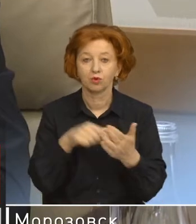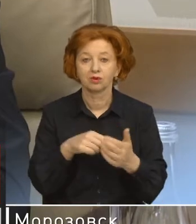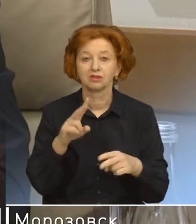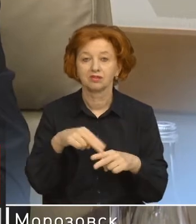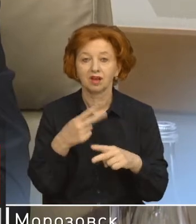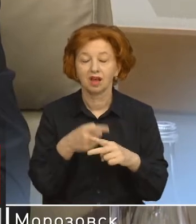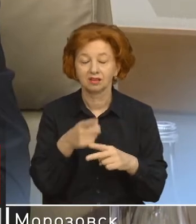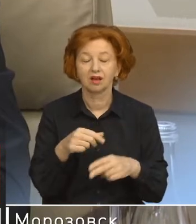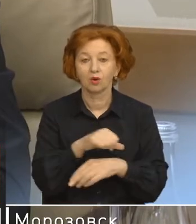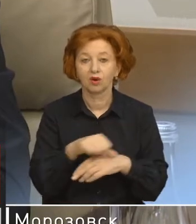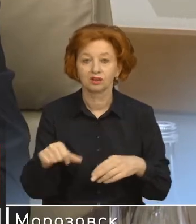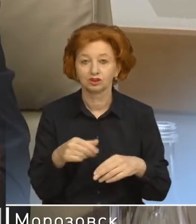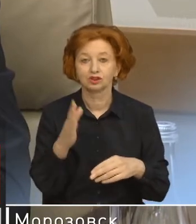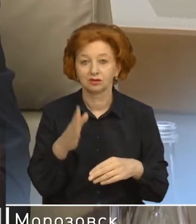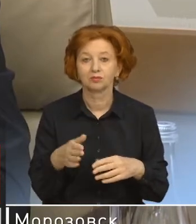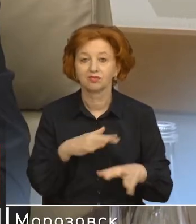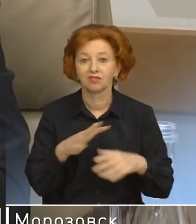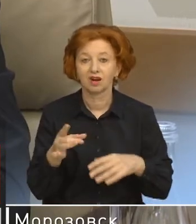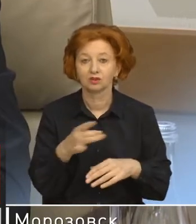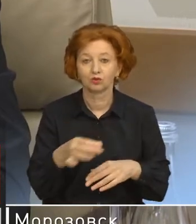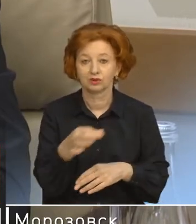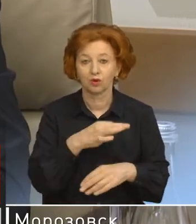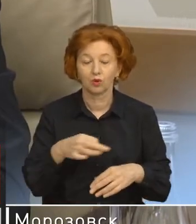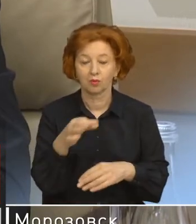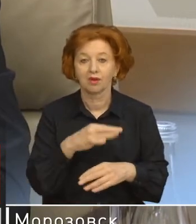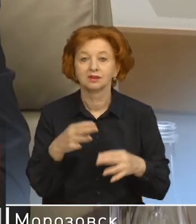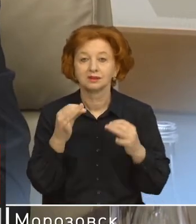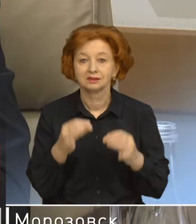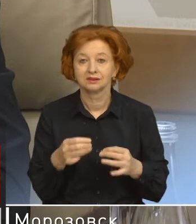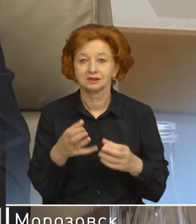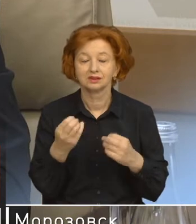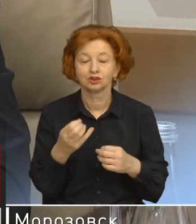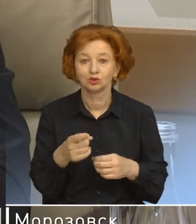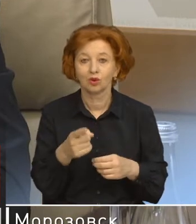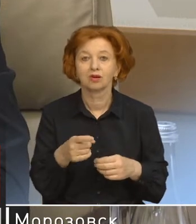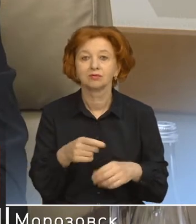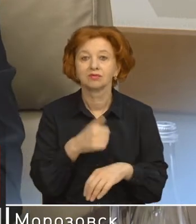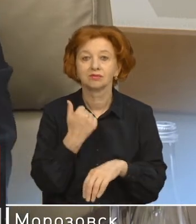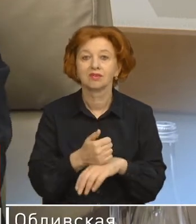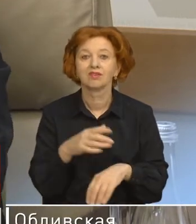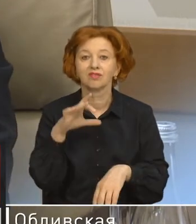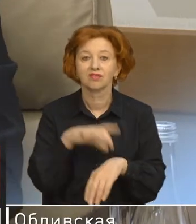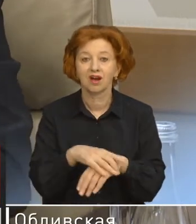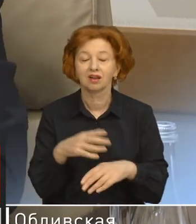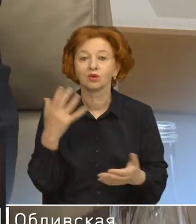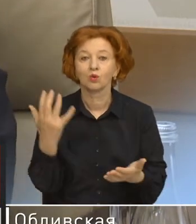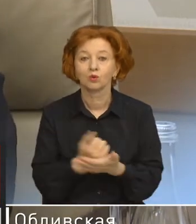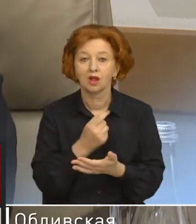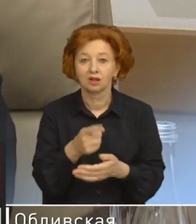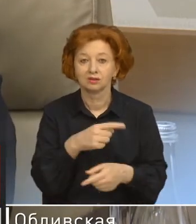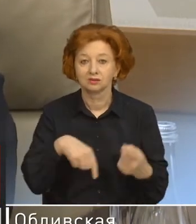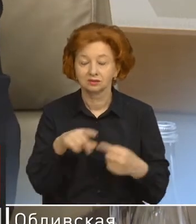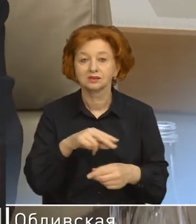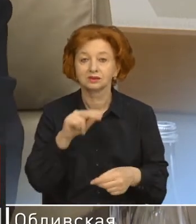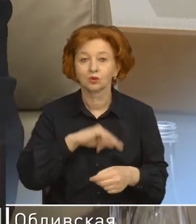развития территории и экономики Ростовской области. И то, как нам удалось, может быть, пройти весьма